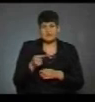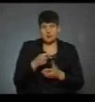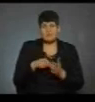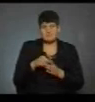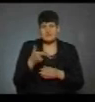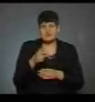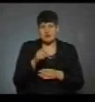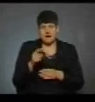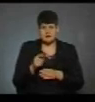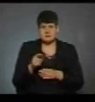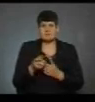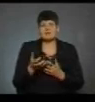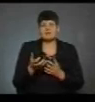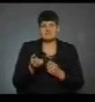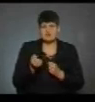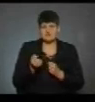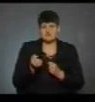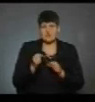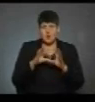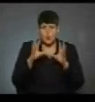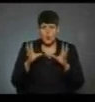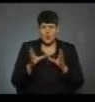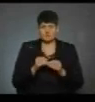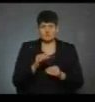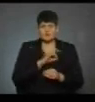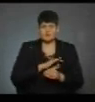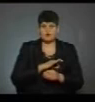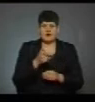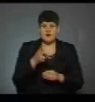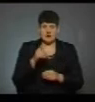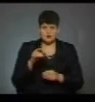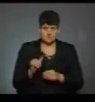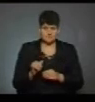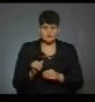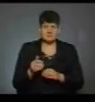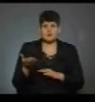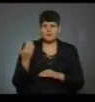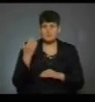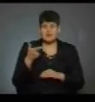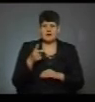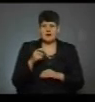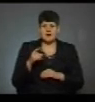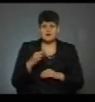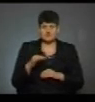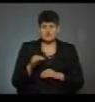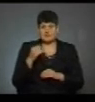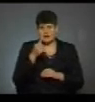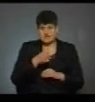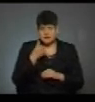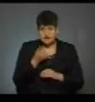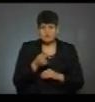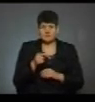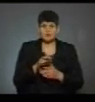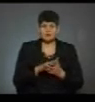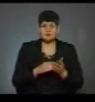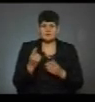Тернопільміськгаз взяв обсяги споживаного газу, так само у нас, за попередній газовий рік. Газовий рік триває з 1